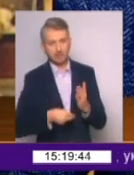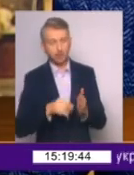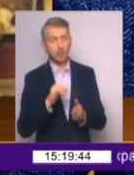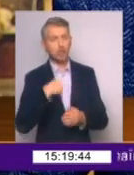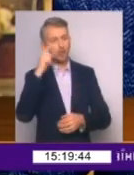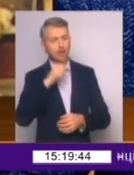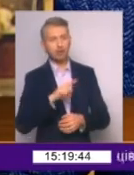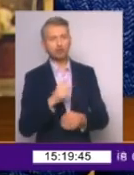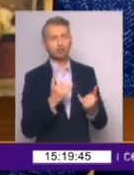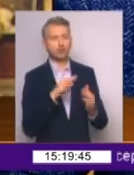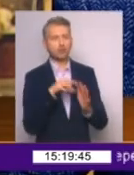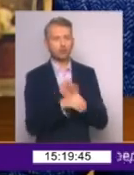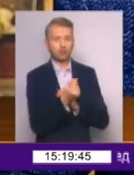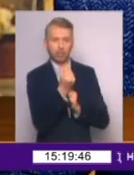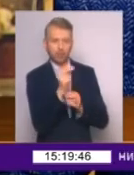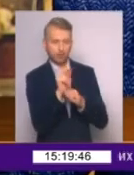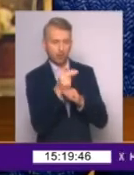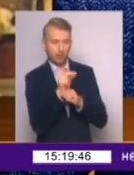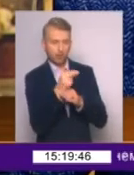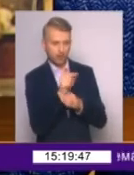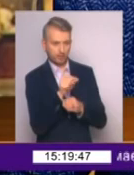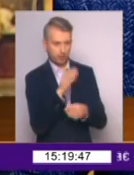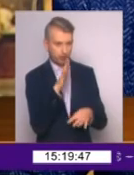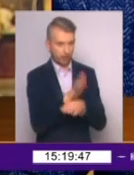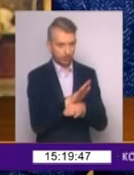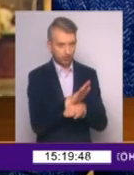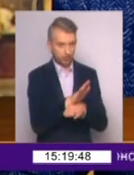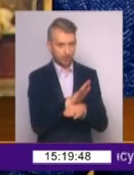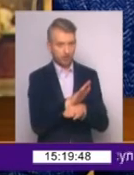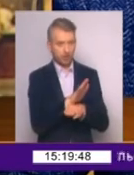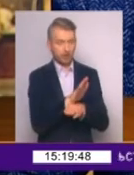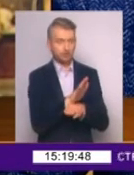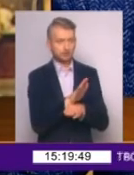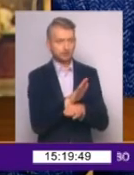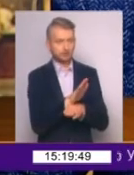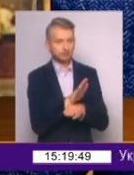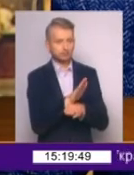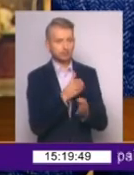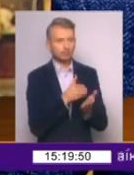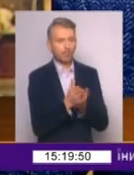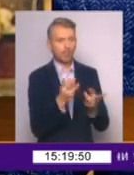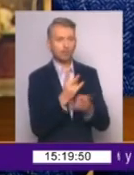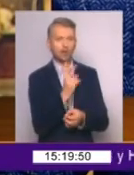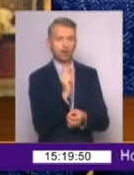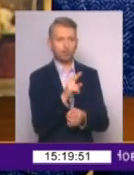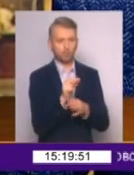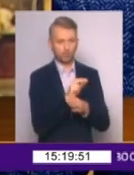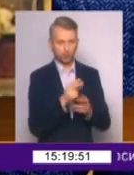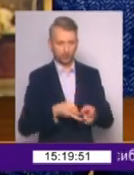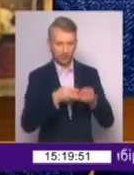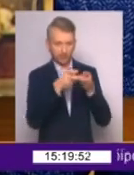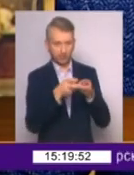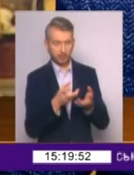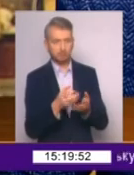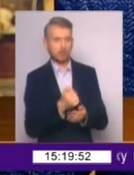що сьогодні вноситься невеличке коригування в це розпорядження в частині необхідності капремонтів ліфтів, тому що, ну, на жаль,